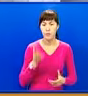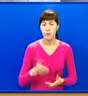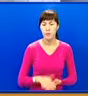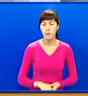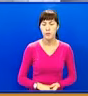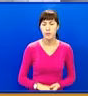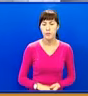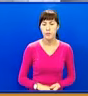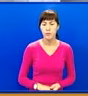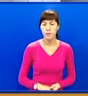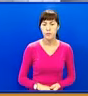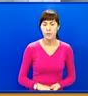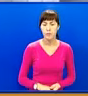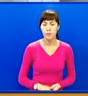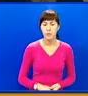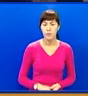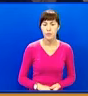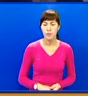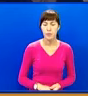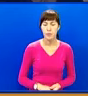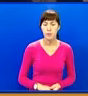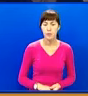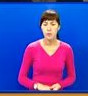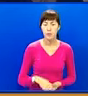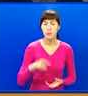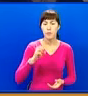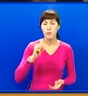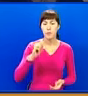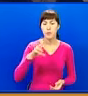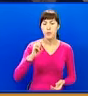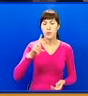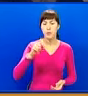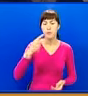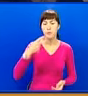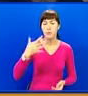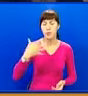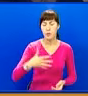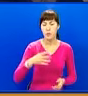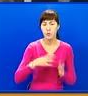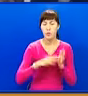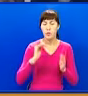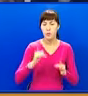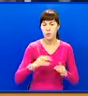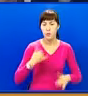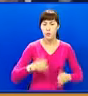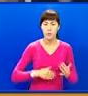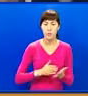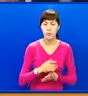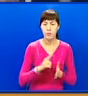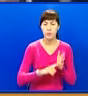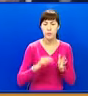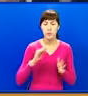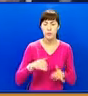үлестеріңізді қосуларыңызға шын жүректен тілектеспін. Мақтаралдағы 125 мектепте 9 мыңға жуық ұстаз қызмет етеді, 70